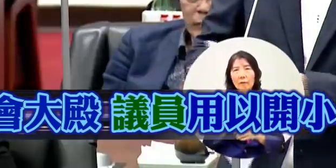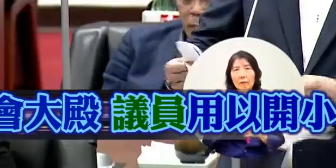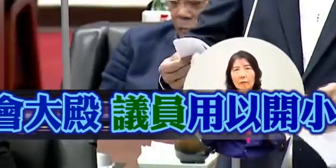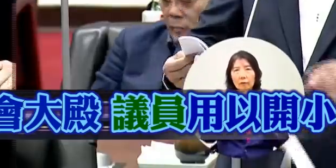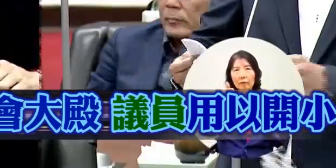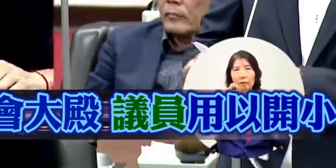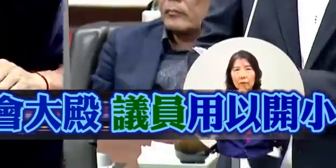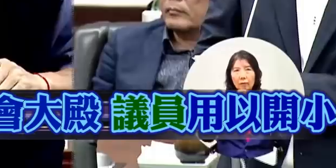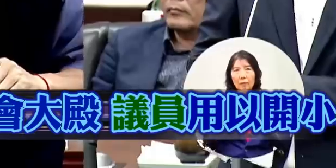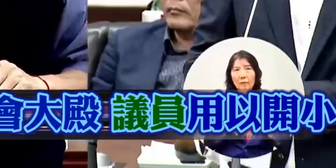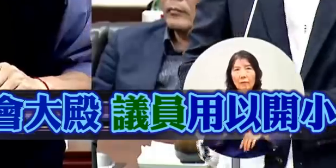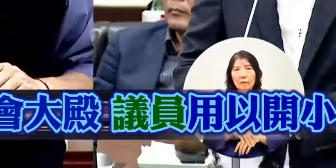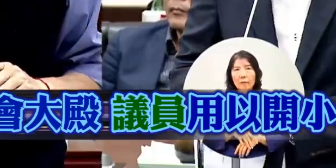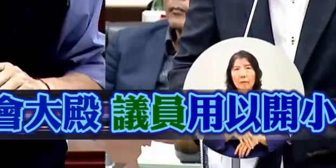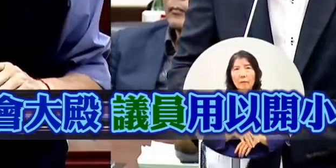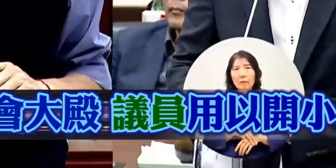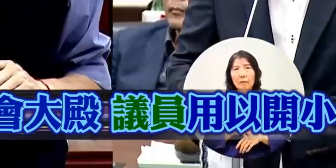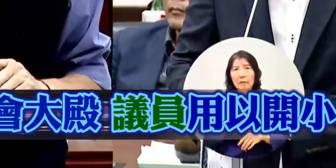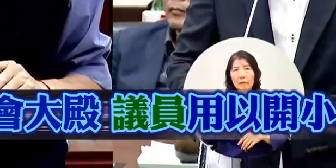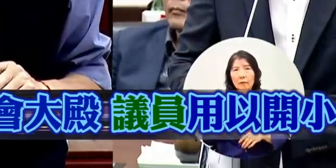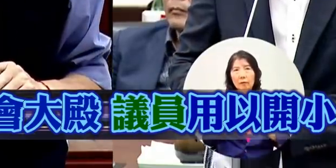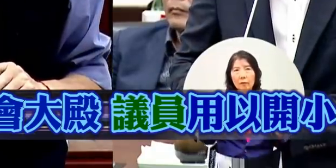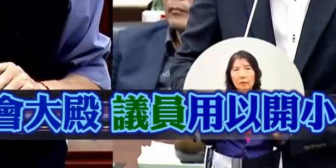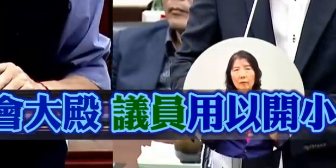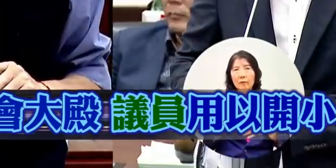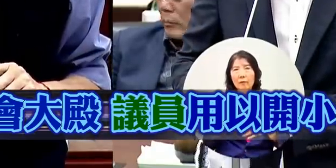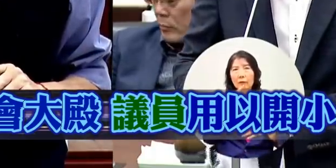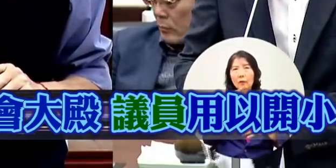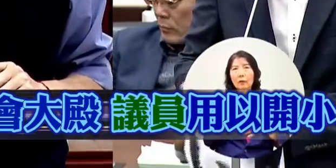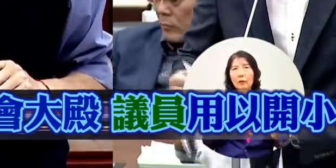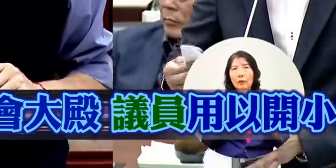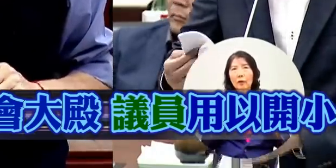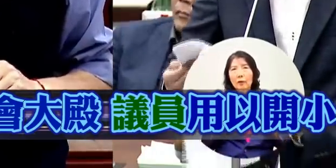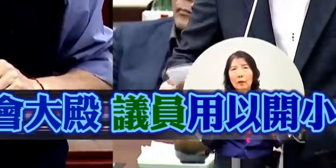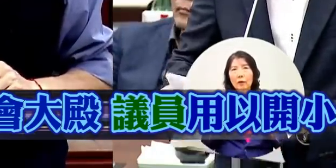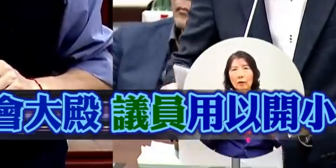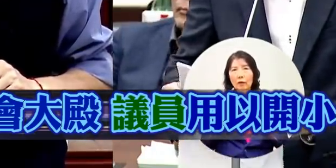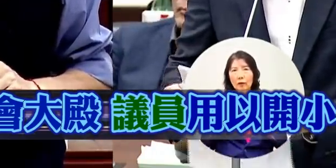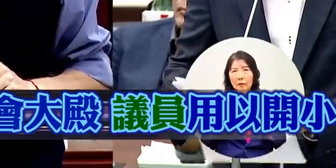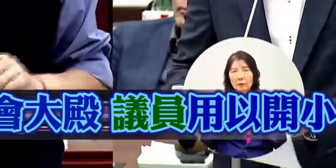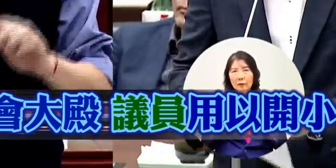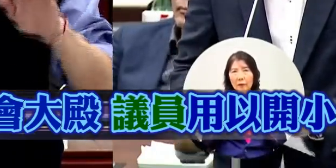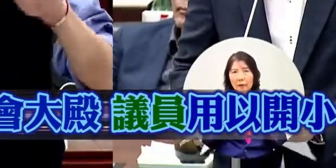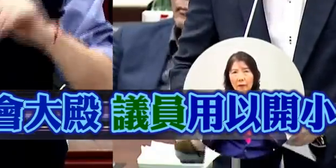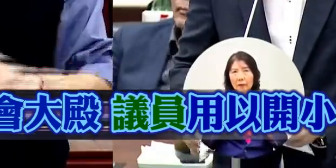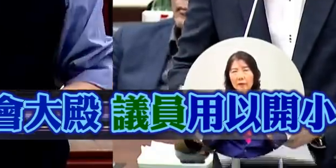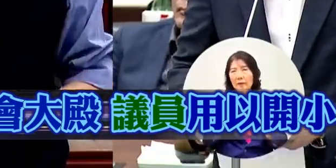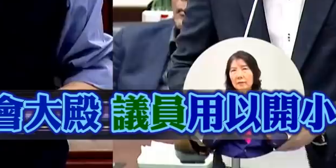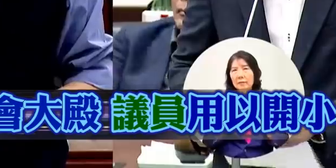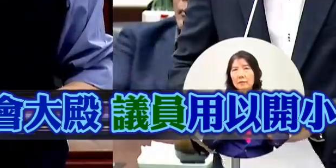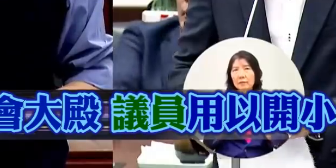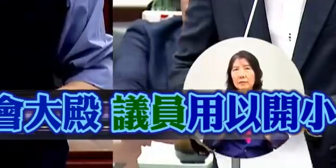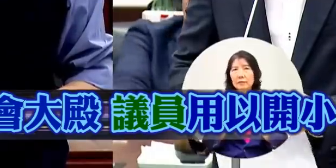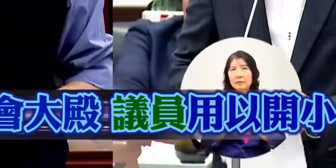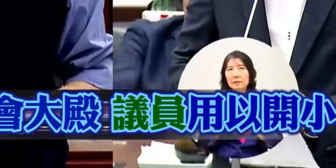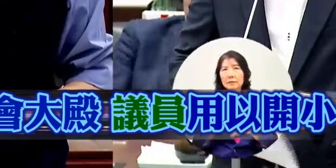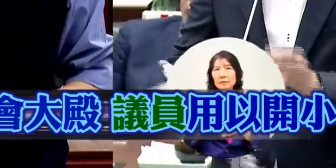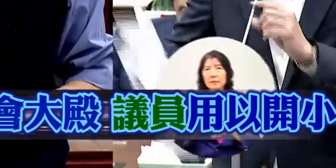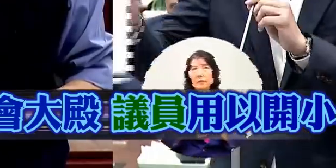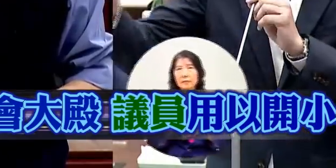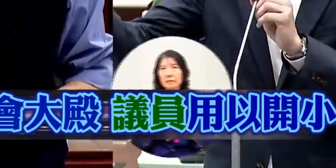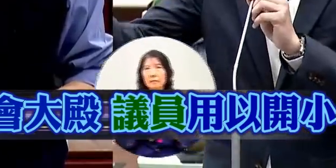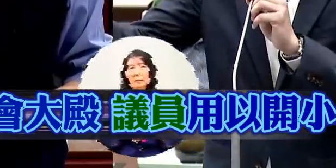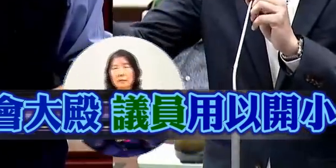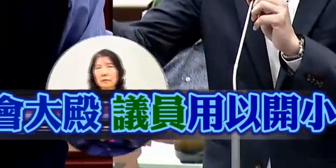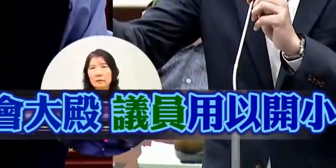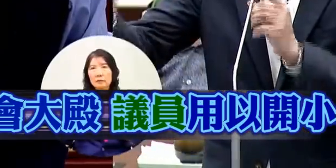我想这个我们请这种问题啊，我不是小学生， 不是， 我不接受，我知道答案。 不是，我没有说你是小学生。 但是我觉得这个模式不对， 不是， 好吧？ 不